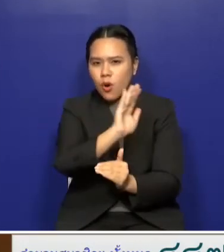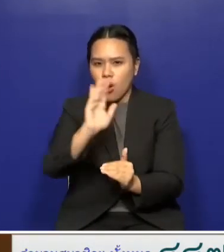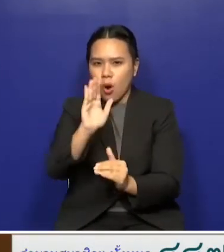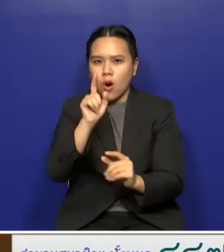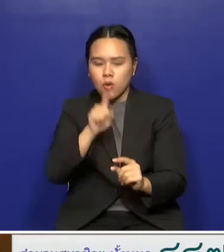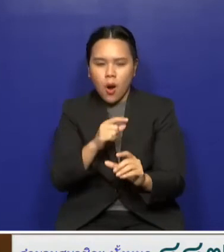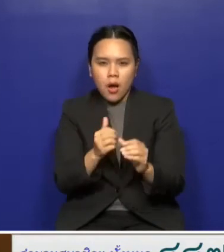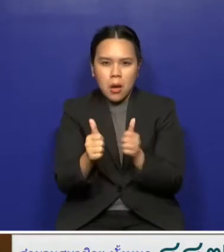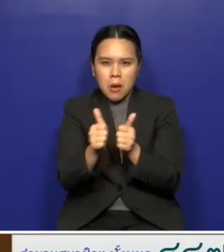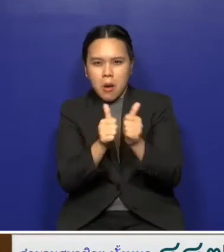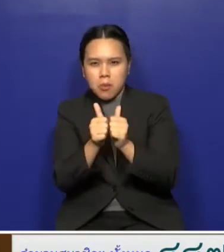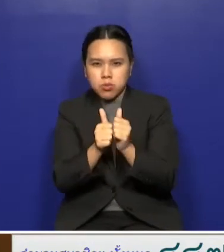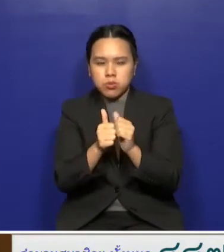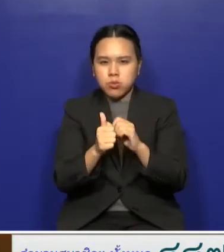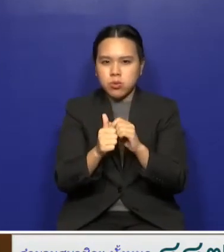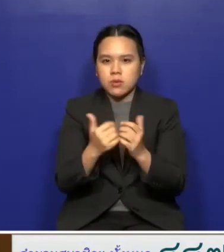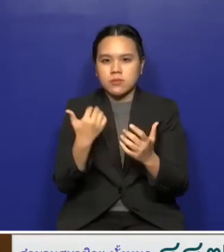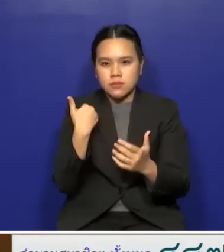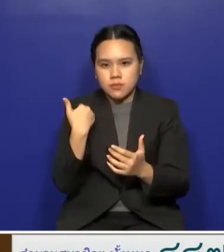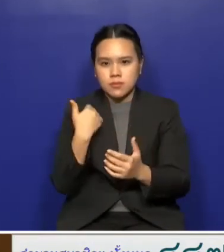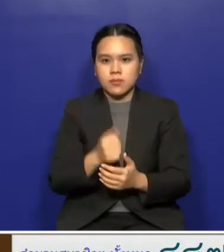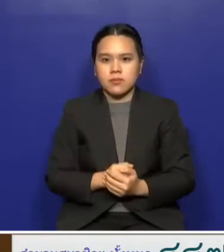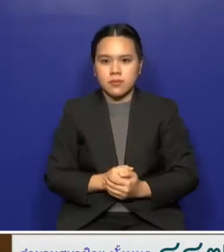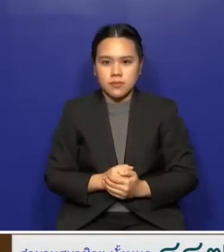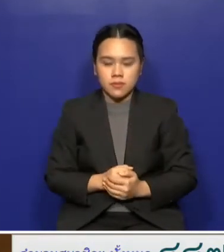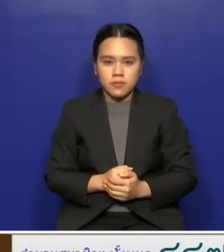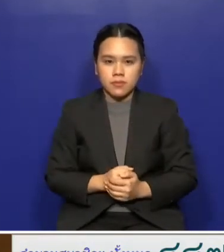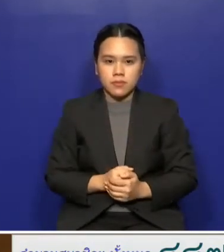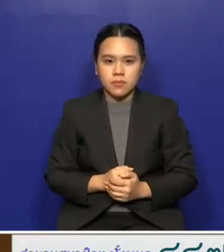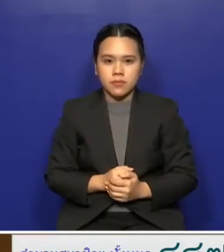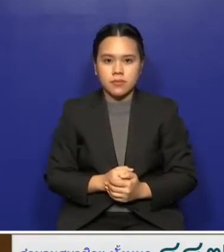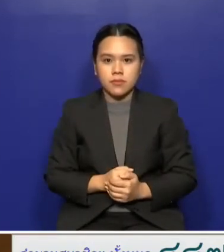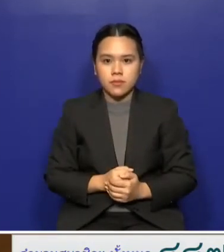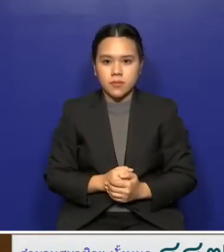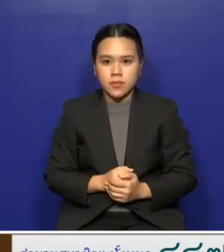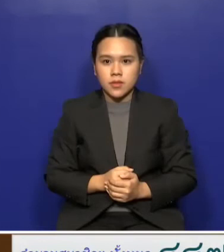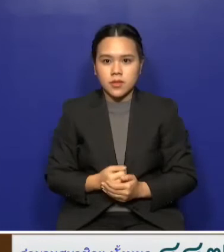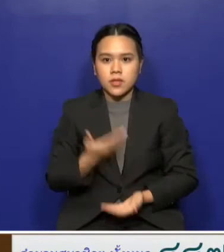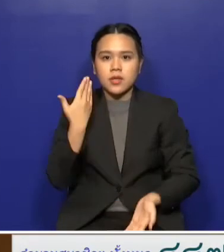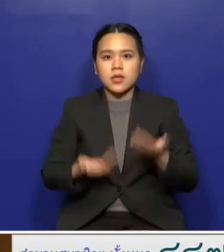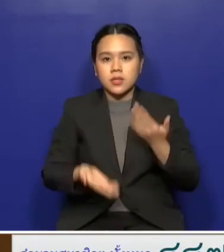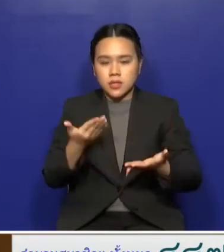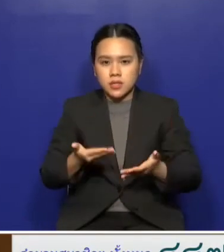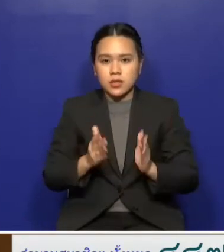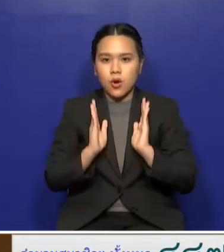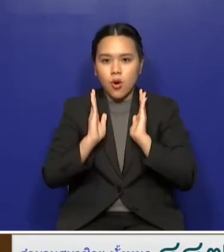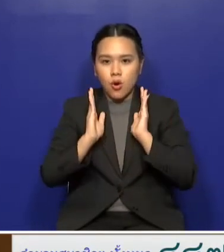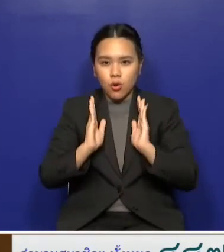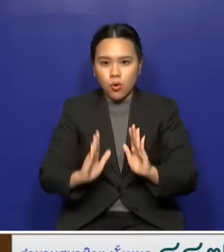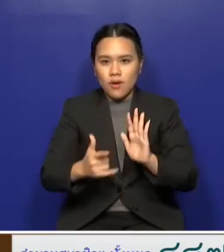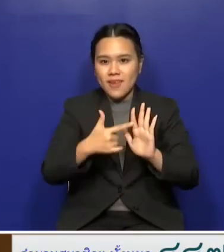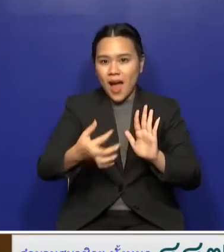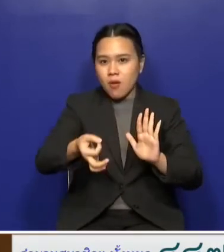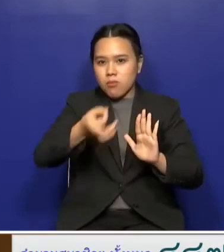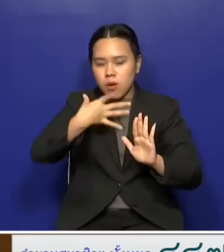วผมไม่อยากเห็นภาพว่ามีคนไปกินยาฆ่าตัวตายที่กระทรวงการคลัง